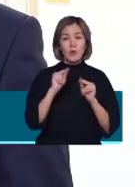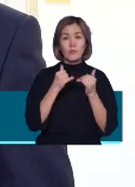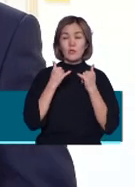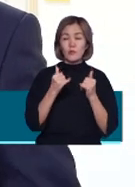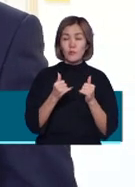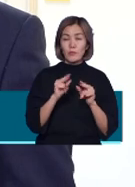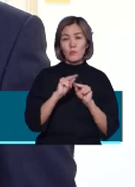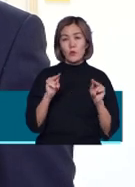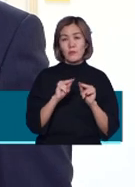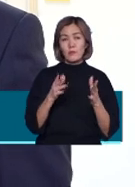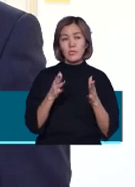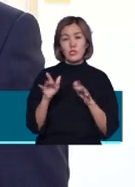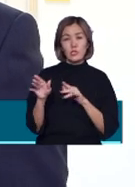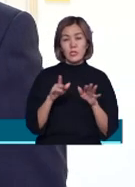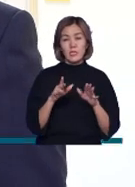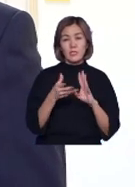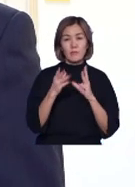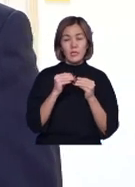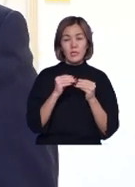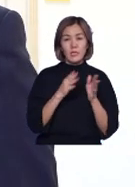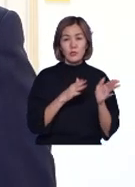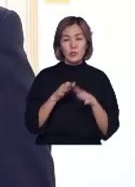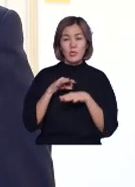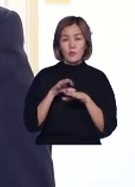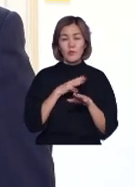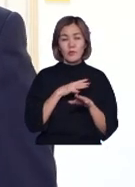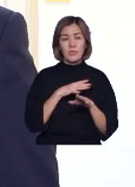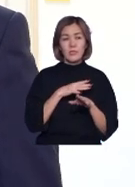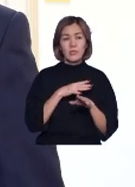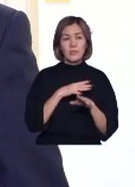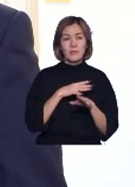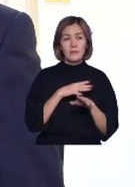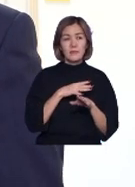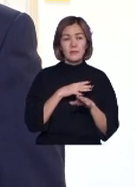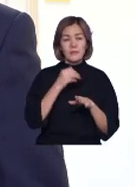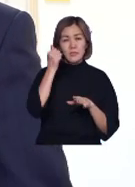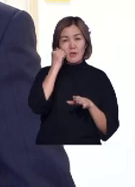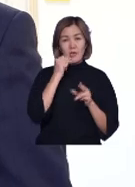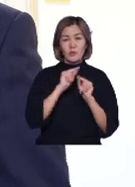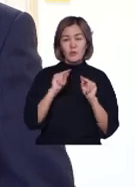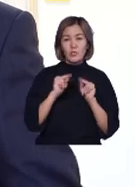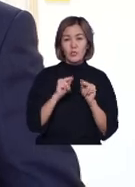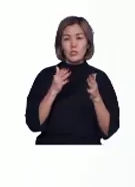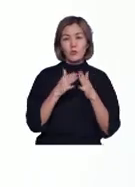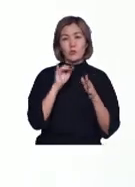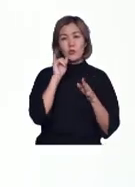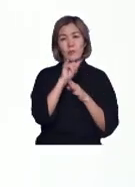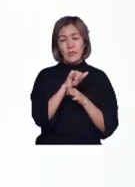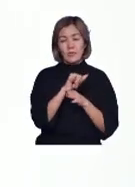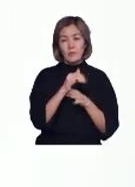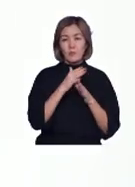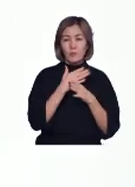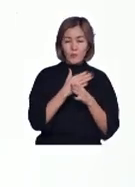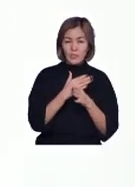құрметтер, мұғалімдерге деген іс-шаралардың барлығы өз жүйесін тапқан. Оның ішінде жаңа қарт ұстаздарымыздың үйіне барып, оқушылардың